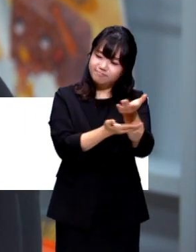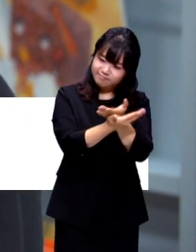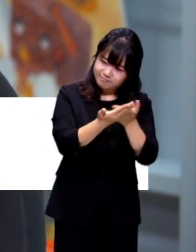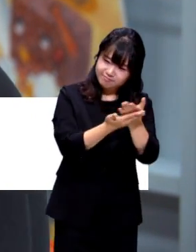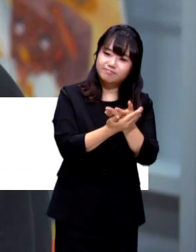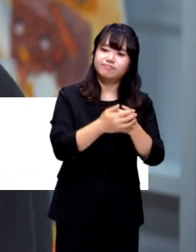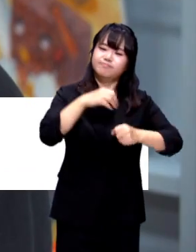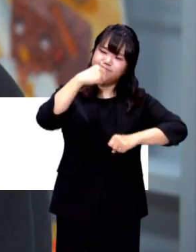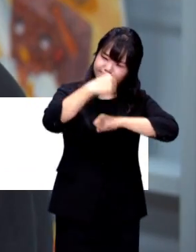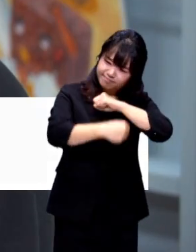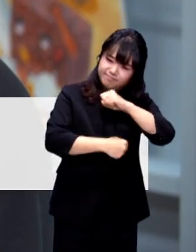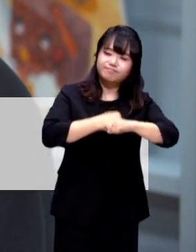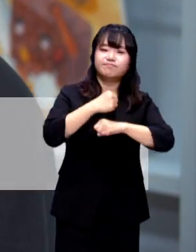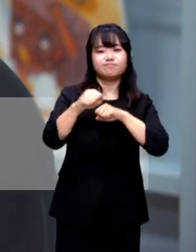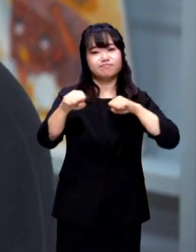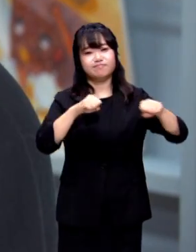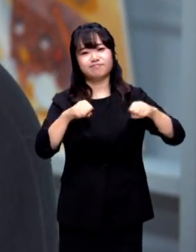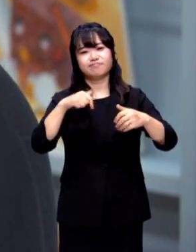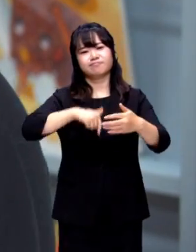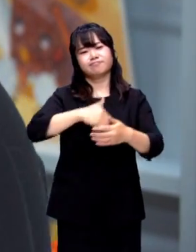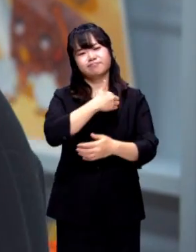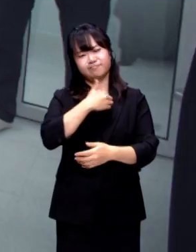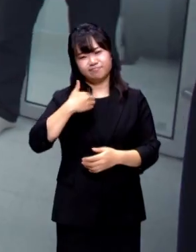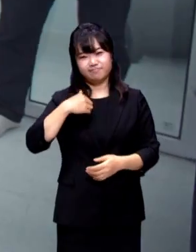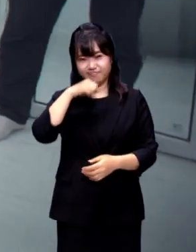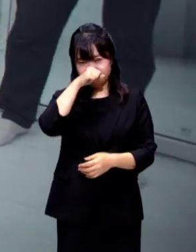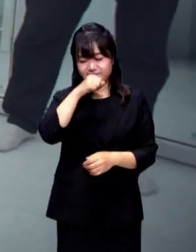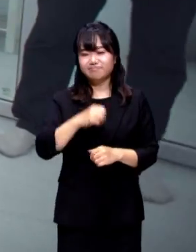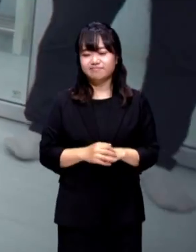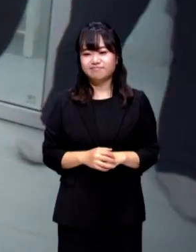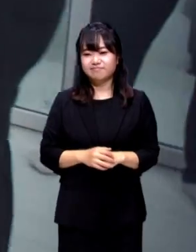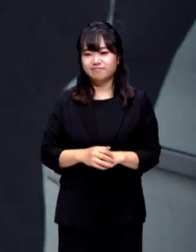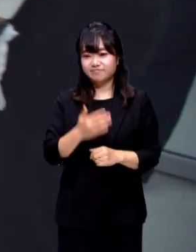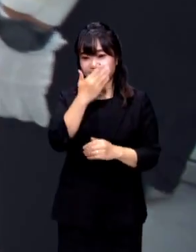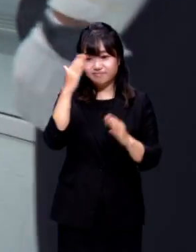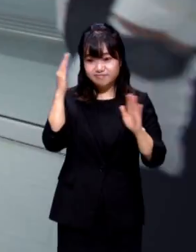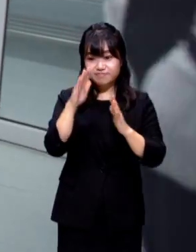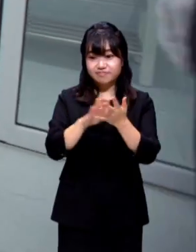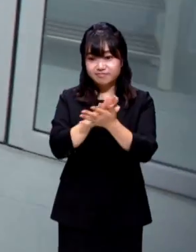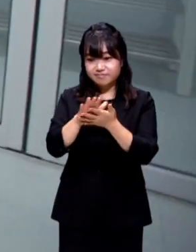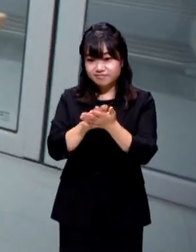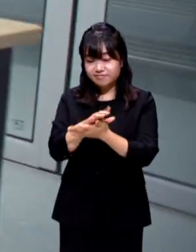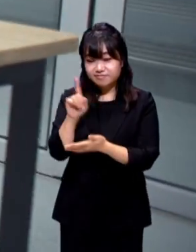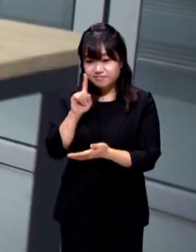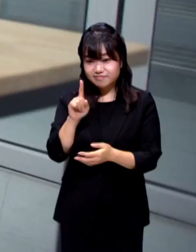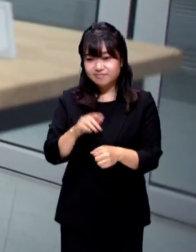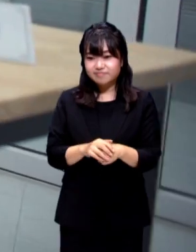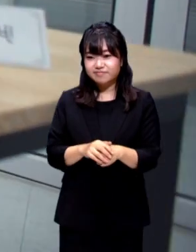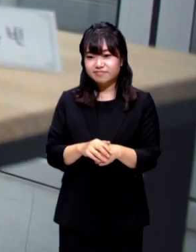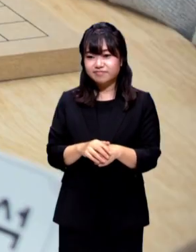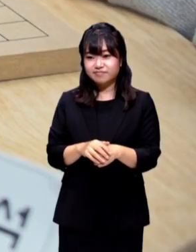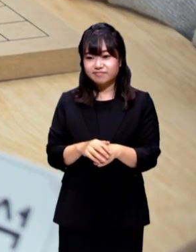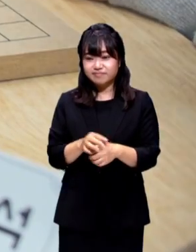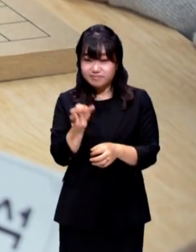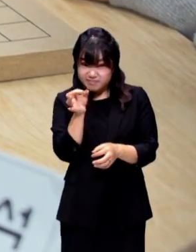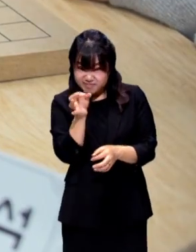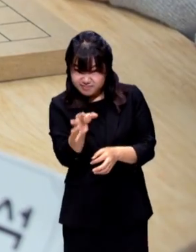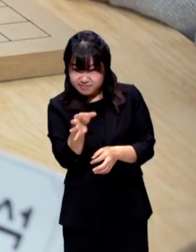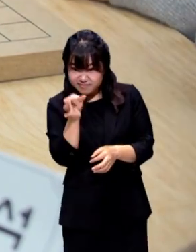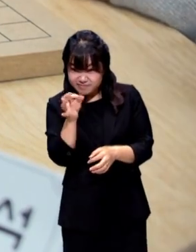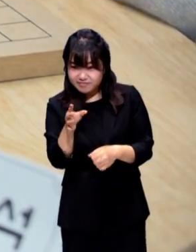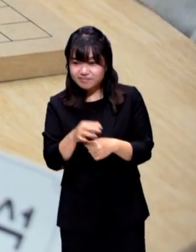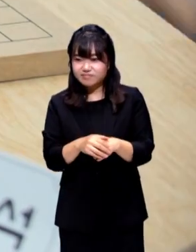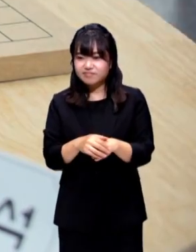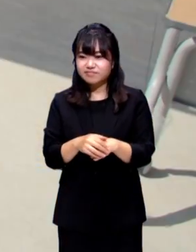있고 자유롭게 할 수 있어서 좋은 것 같아요. 청소년 놀이 한마당도 특별합니다. 알까기와 투어,